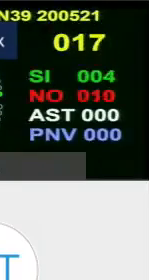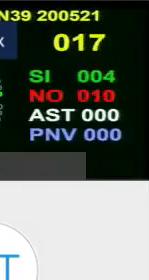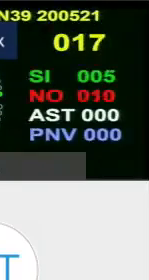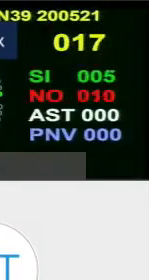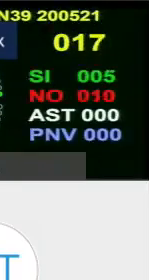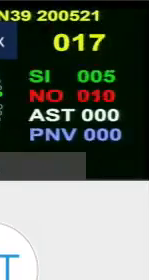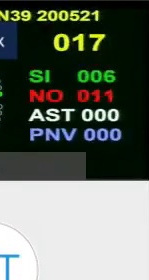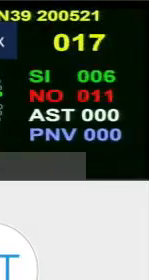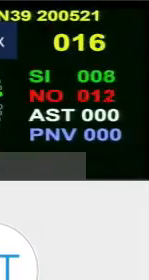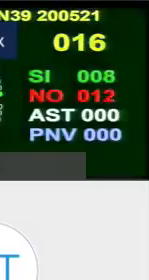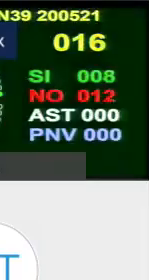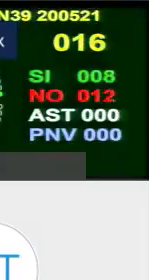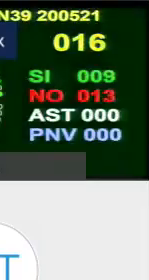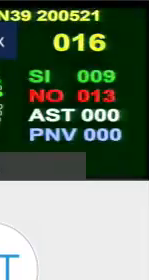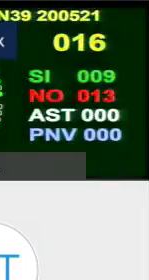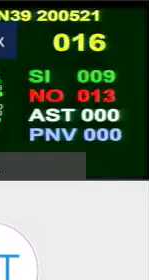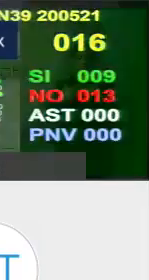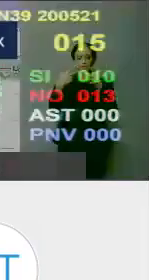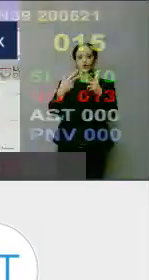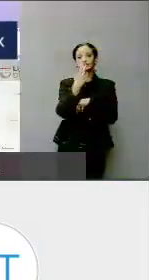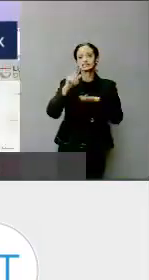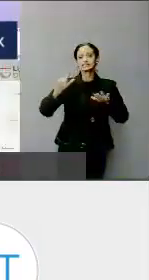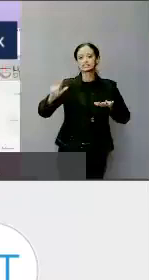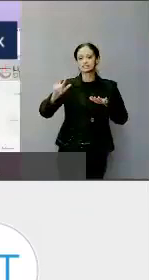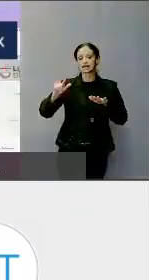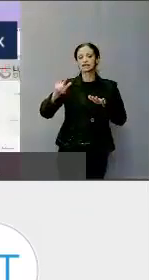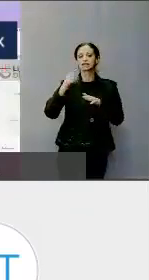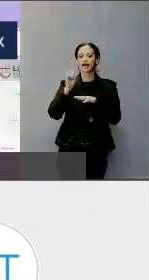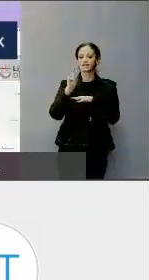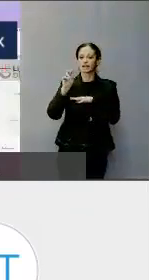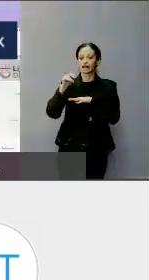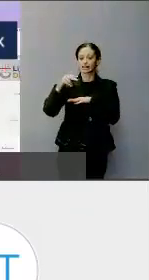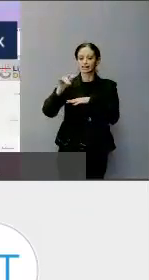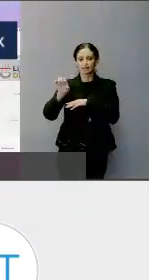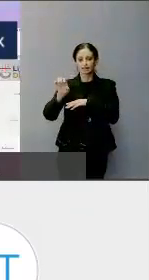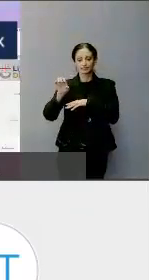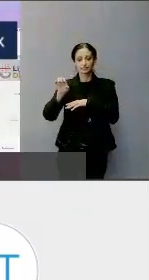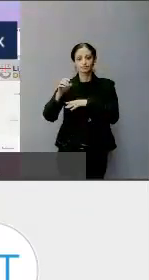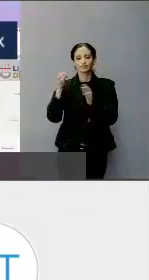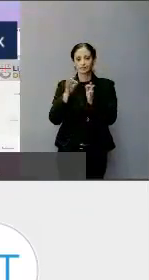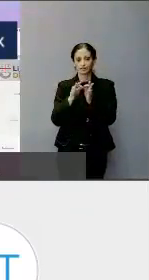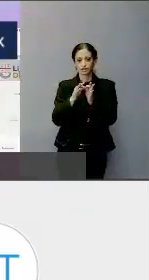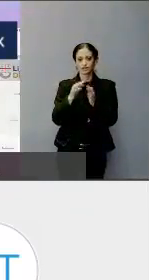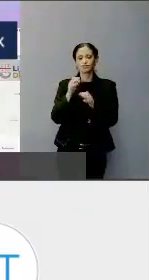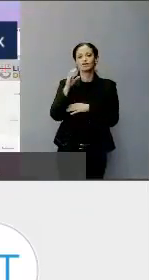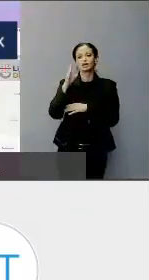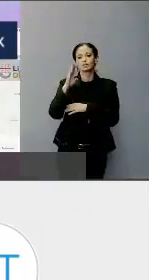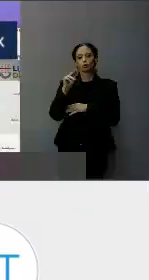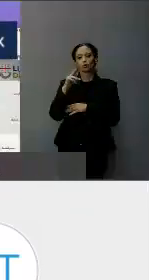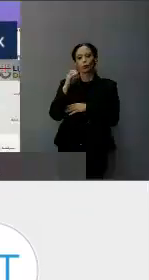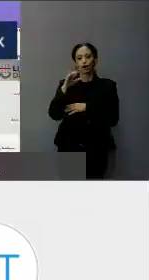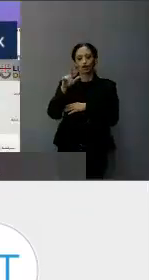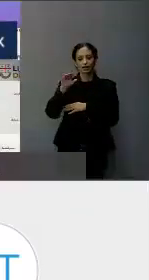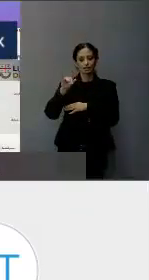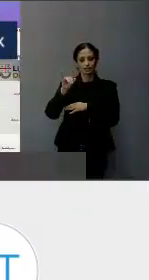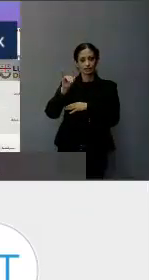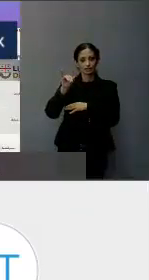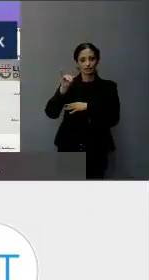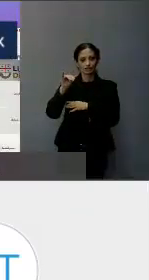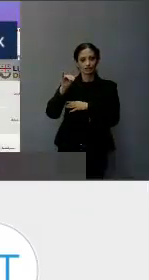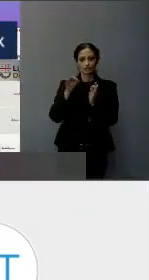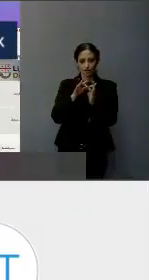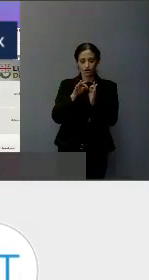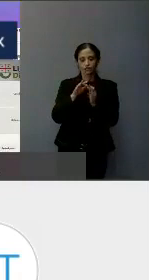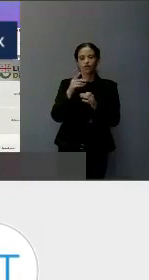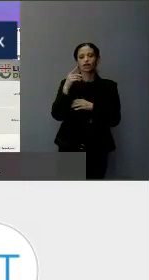da remoto sul numero 27 parere giunta contrario consigliera venivano consigliera bruccoleri favorevole